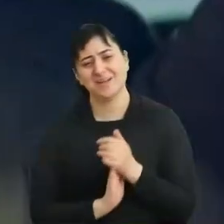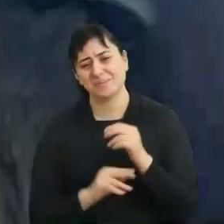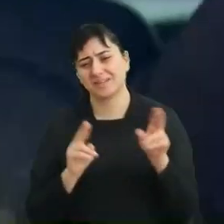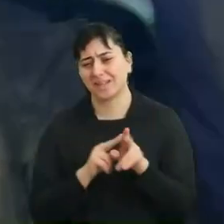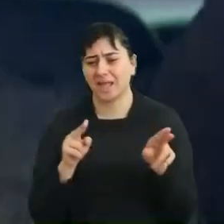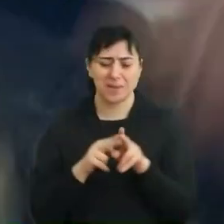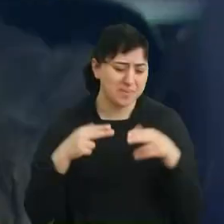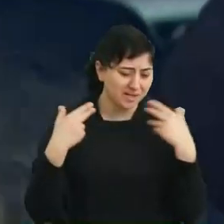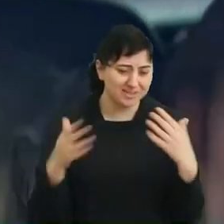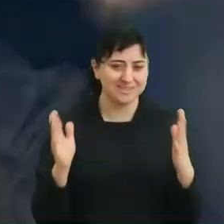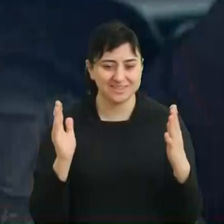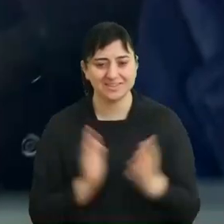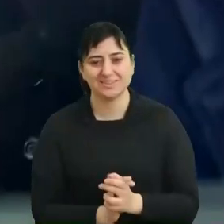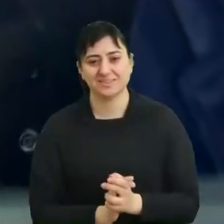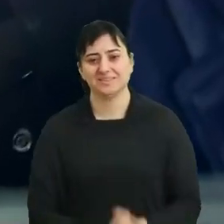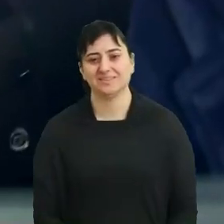Kemal'im